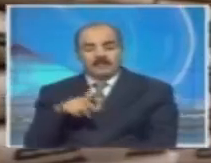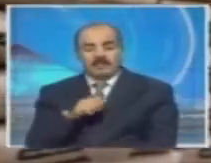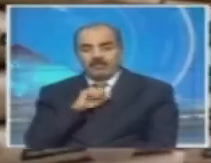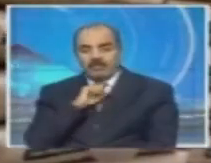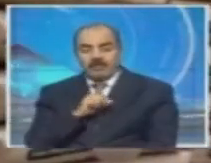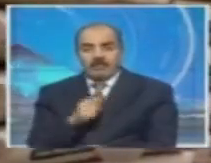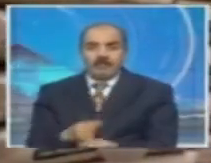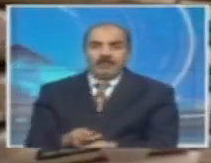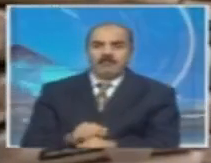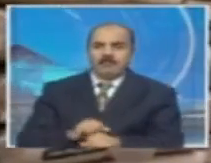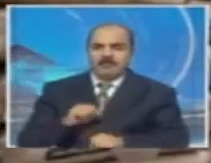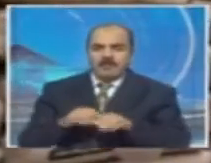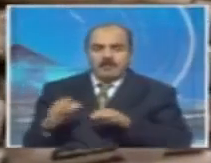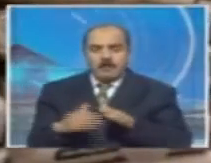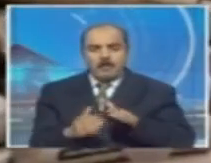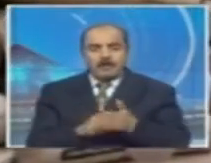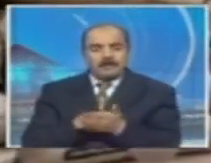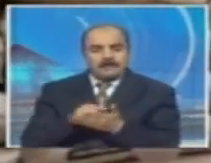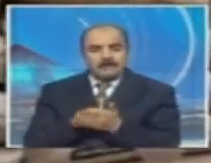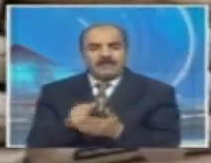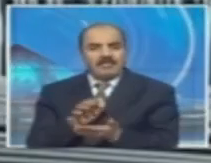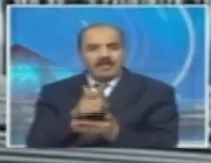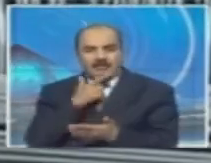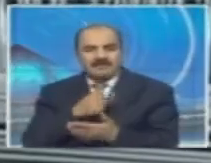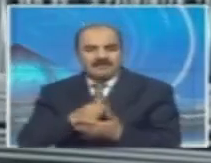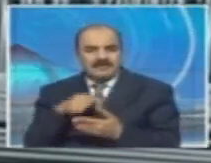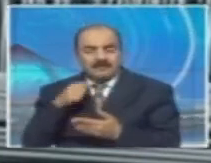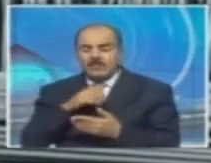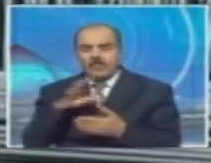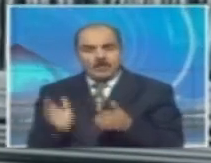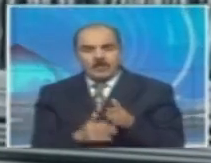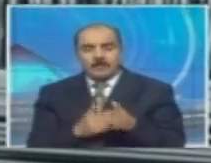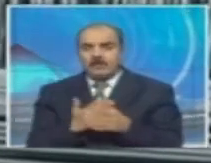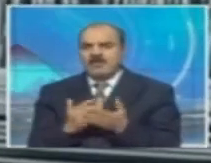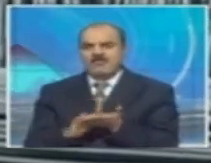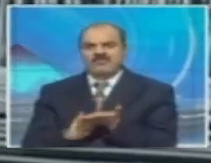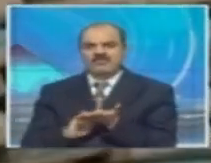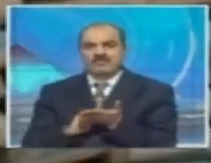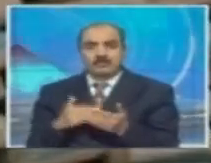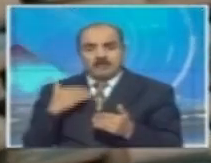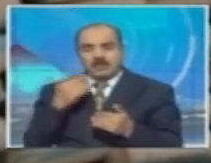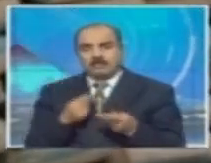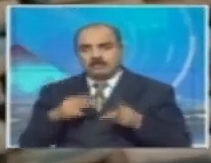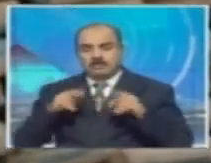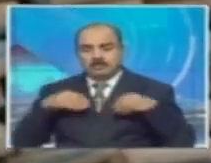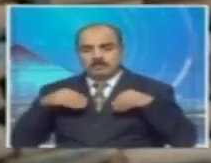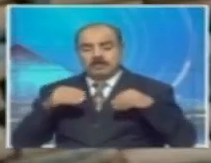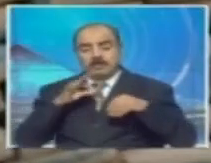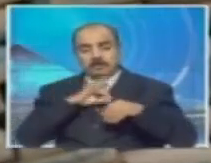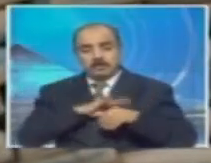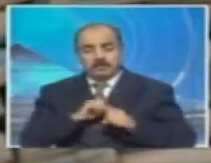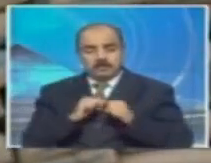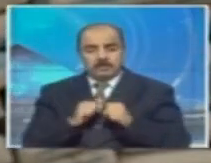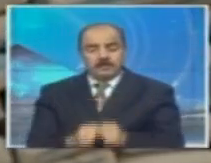مواد بناء تم حجبها عن التداول بالأسواق بقصد بيعها بأزيد من سعرها المتداول بهدف تحقيق أرباح